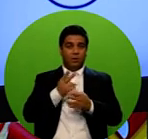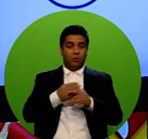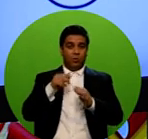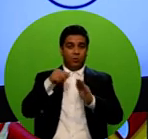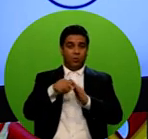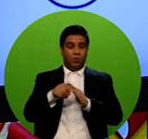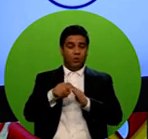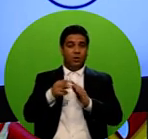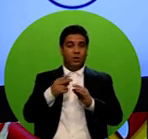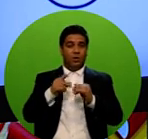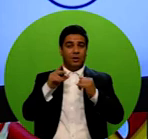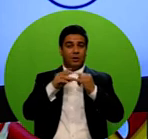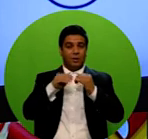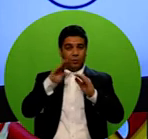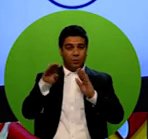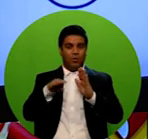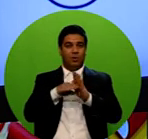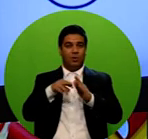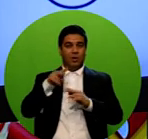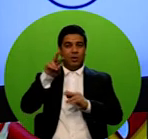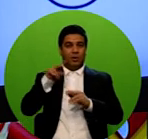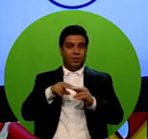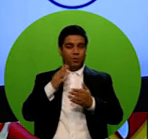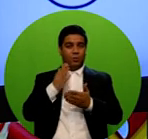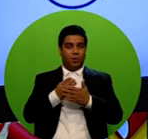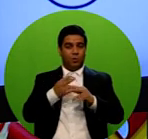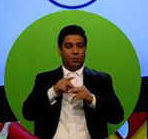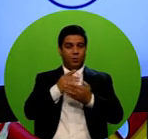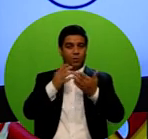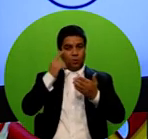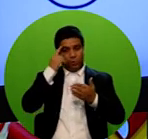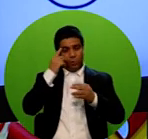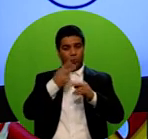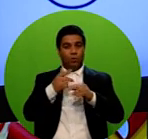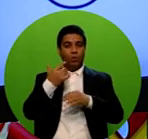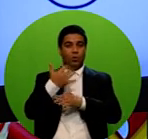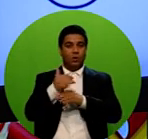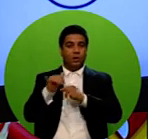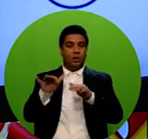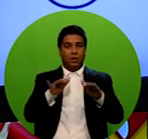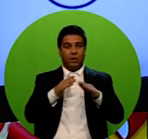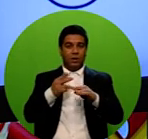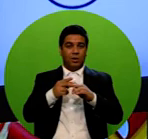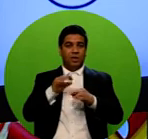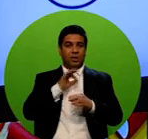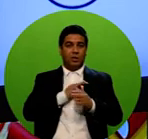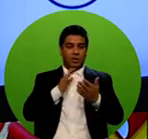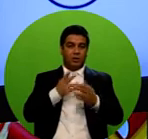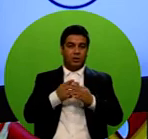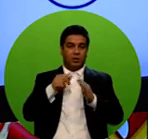ko'rganimizda yer osti yo'lagi bor deb o'ylaymiz. Demak, bu ko'cha harakatlarida